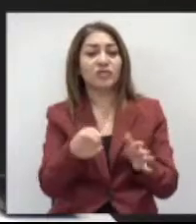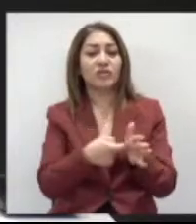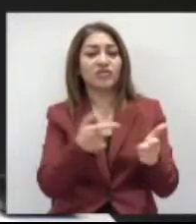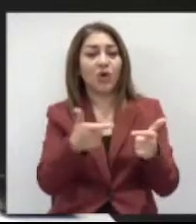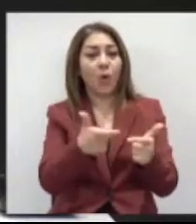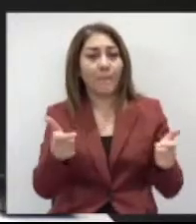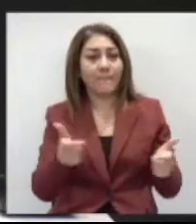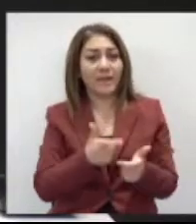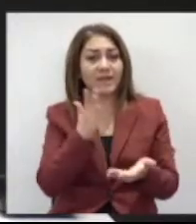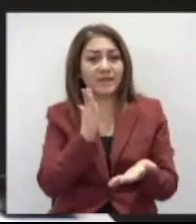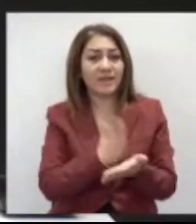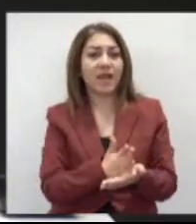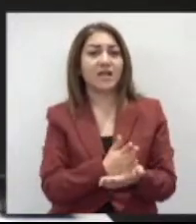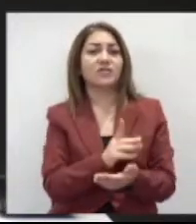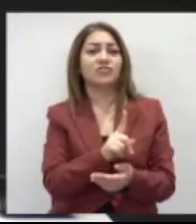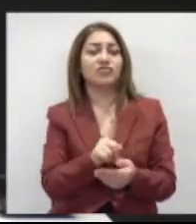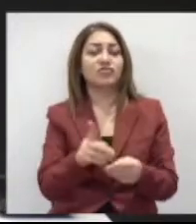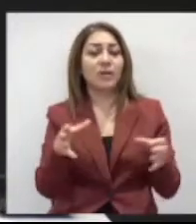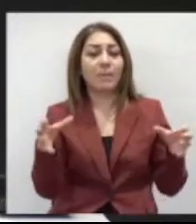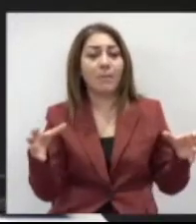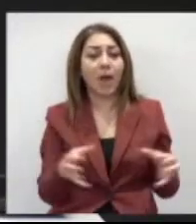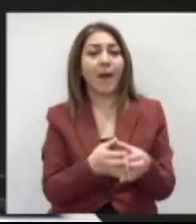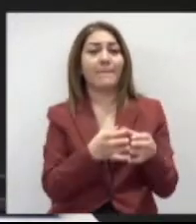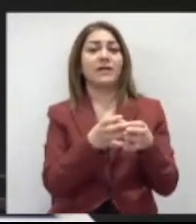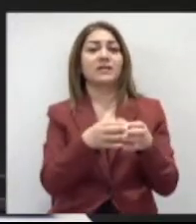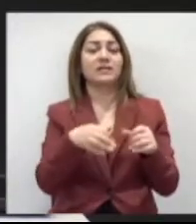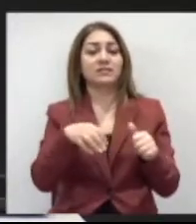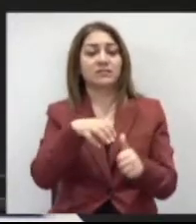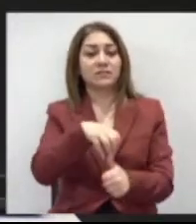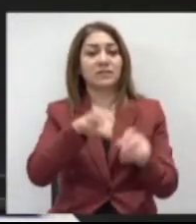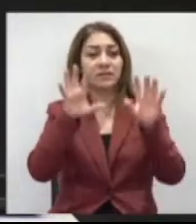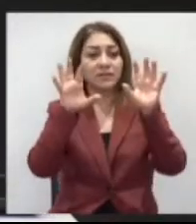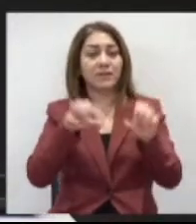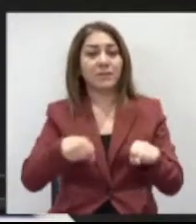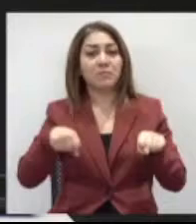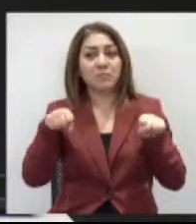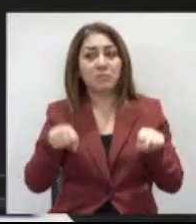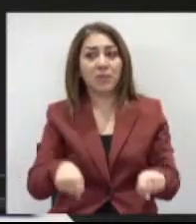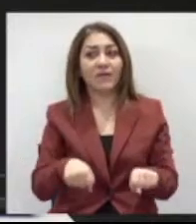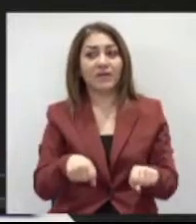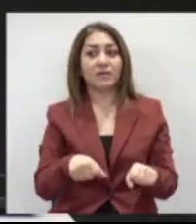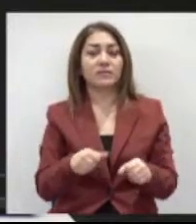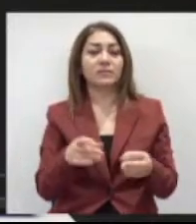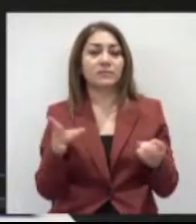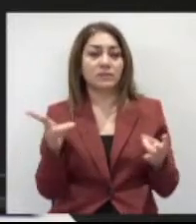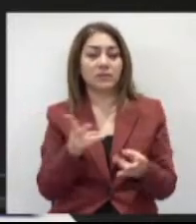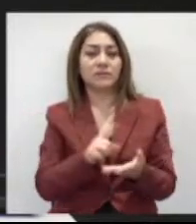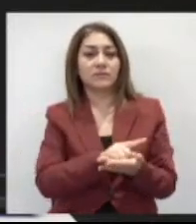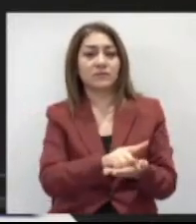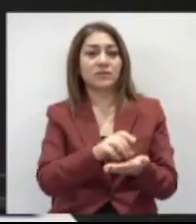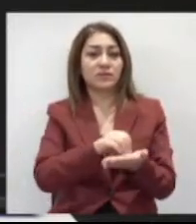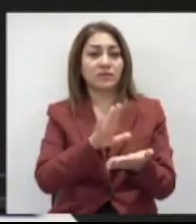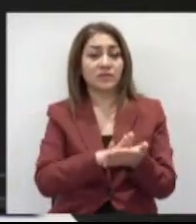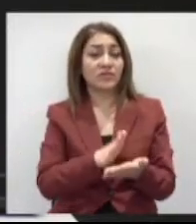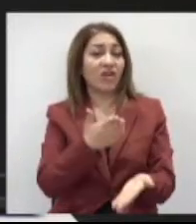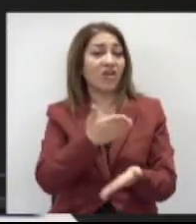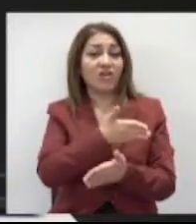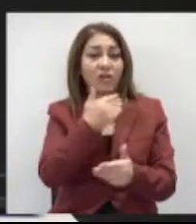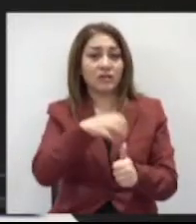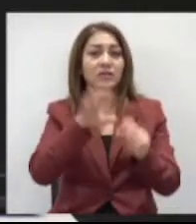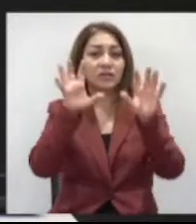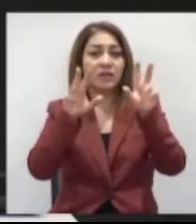կոմիտեն, եւ այդ մարմինների համանրաիրավական կարգավիճակը որոշ է եղանակով պետք է արտացոլվի, հակառակ դեպքում մենք համանրական խնդիրներ ենք ունենում,